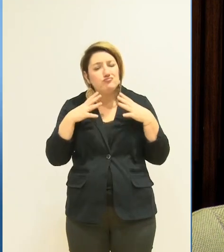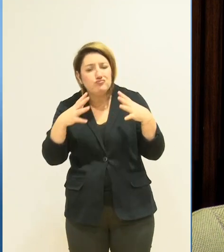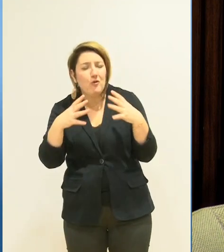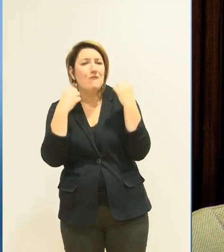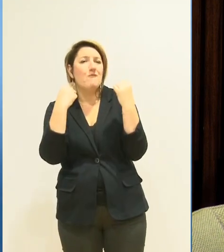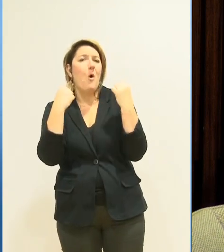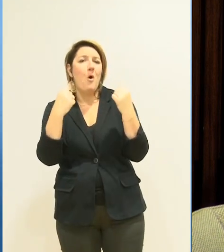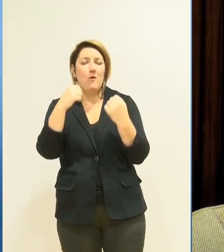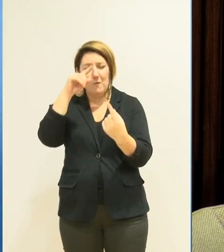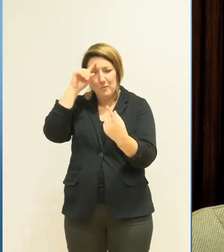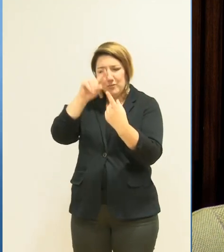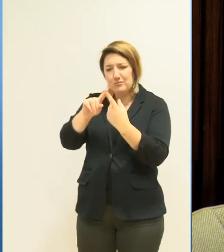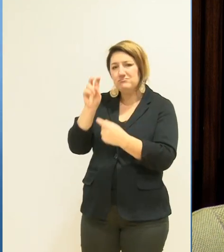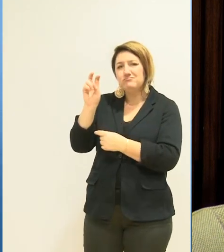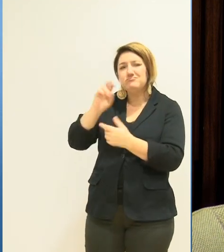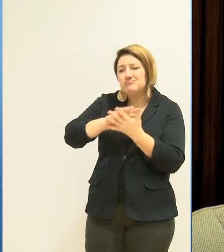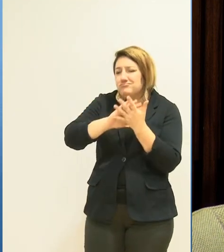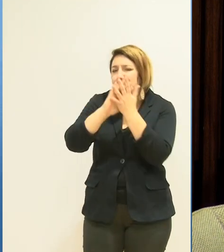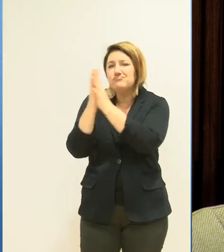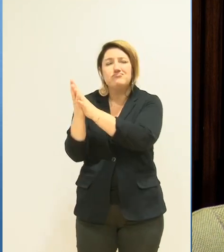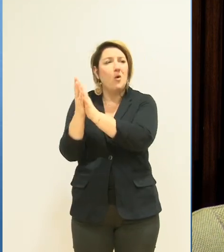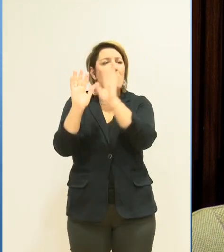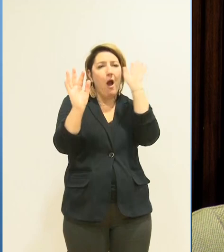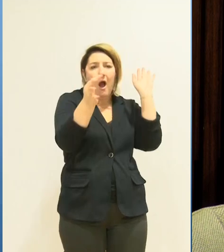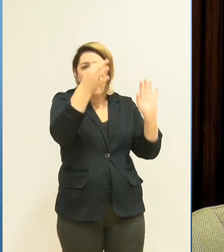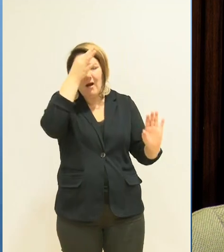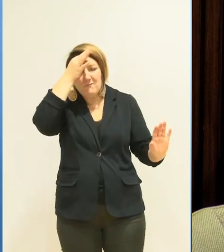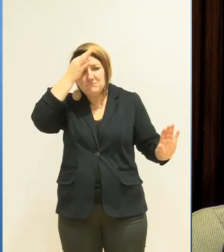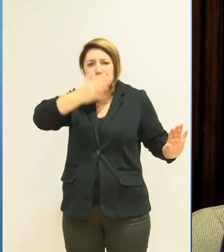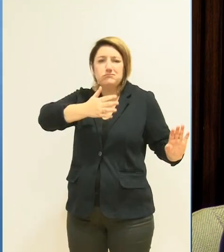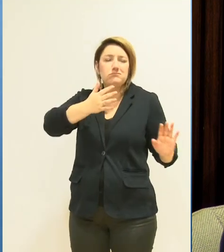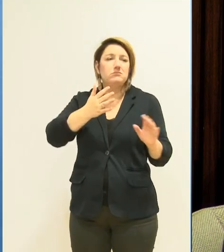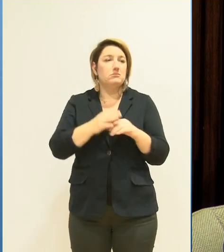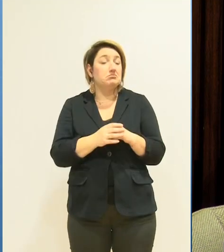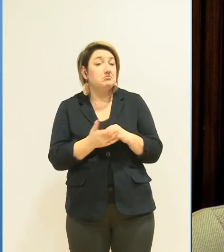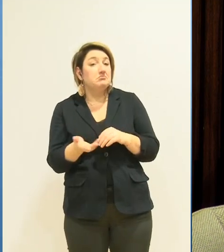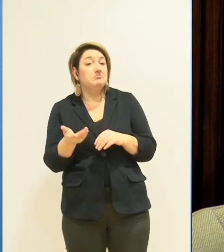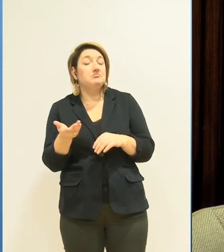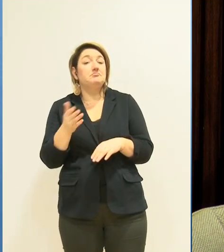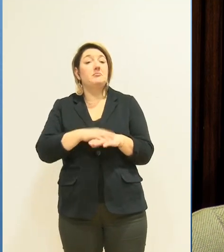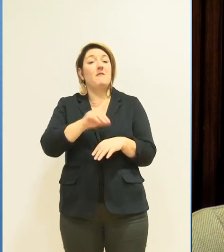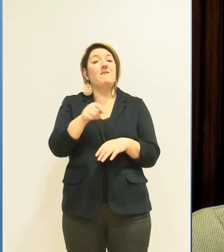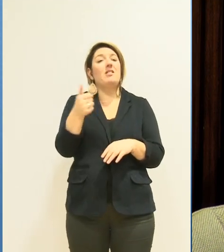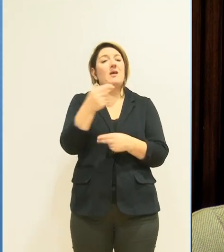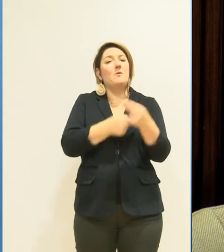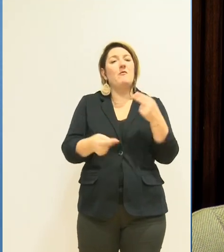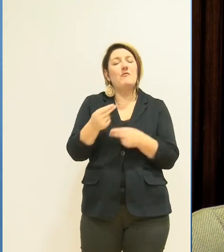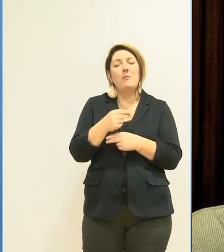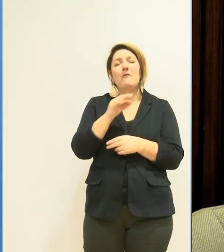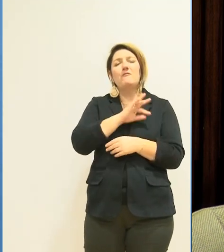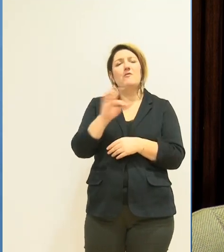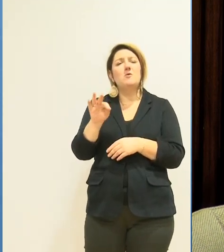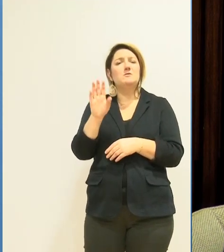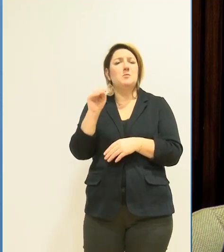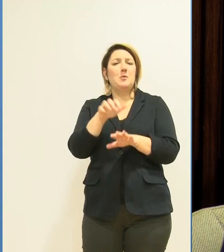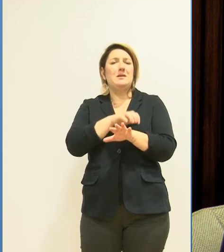énergétique volontariste et audacieuse nous vous avons entendu le 21 novembre à l'antenne de france bleu isère expliqué que